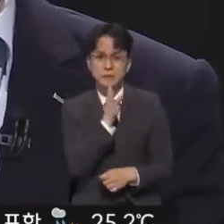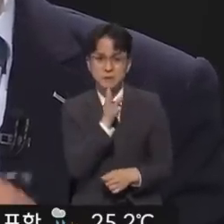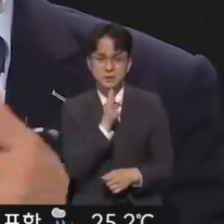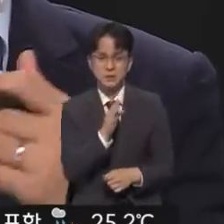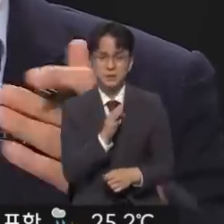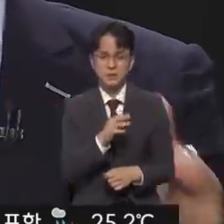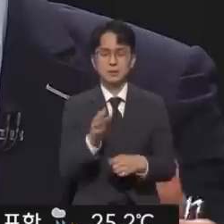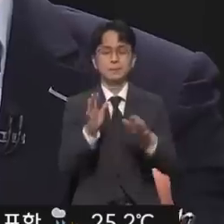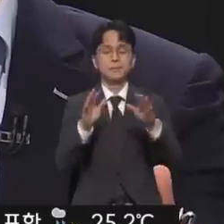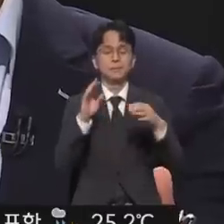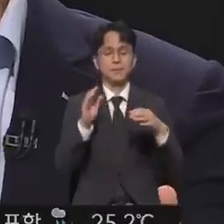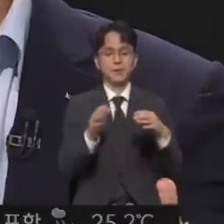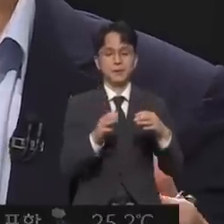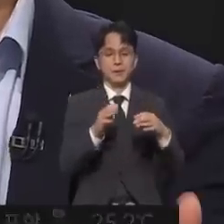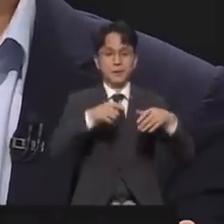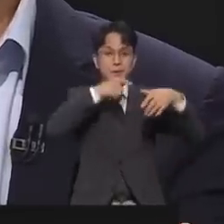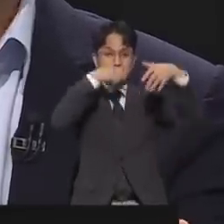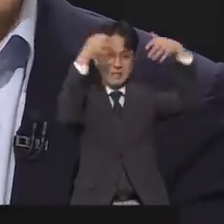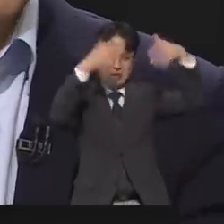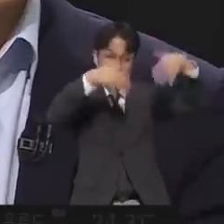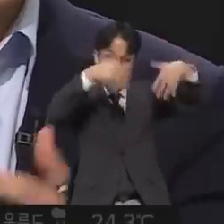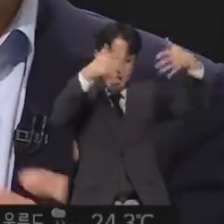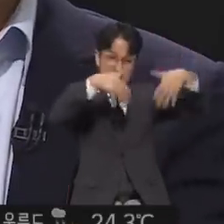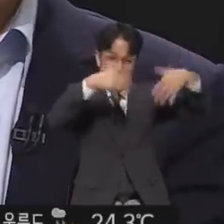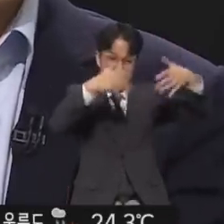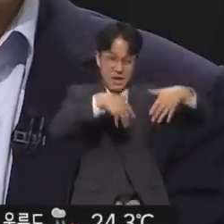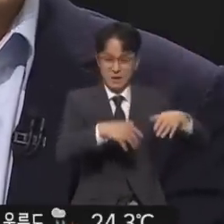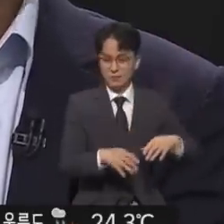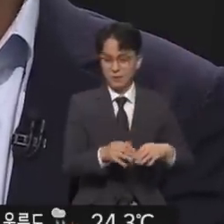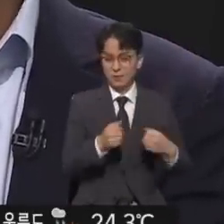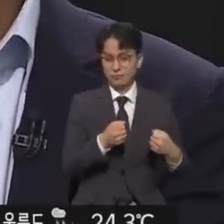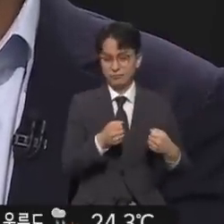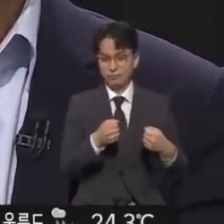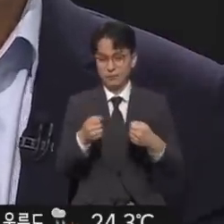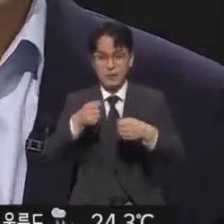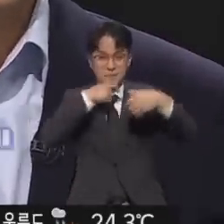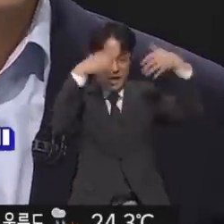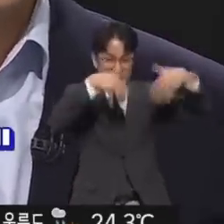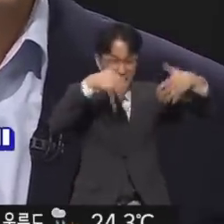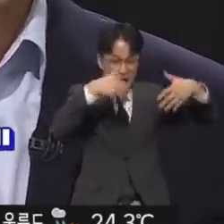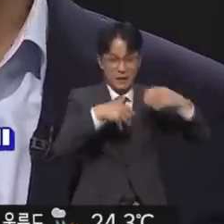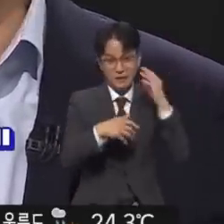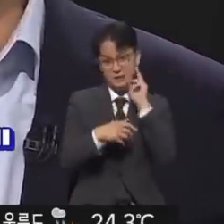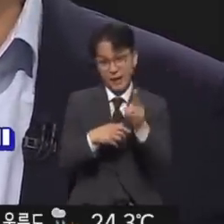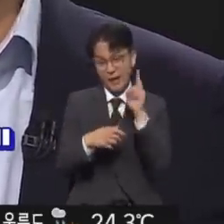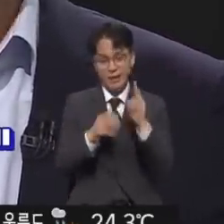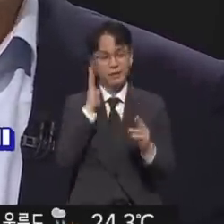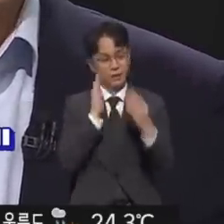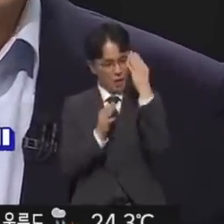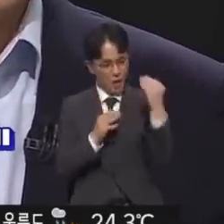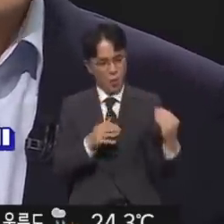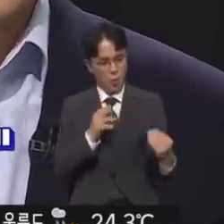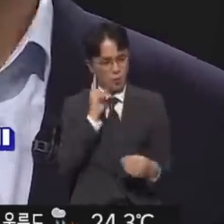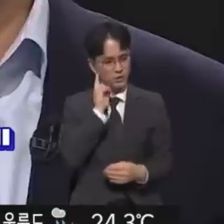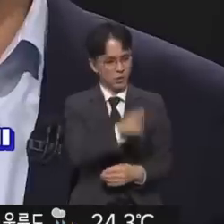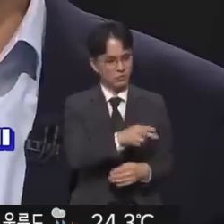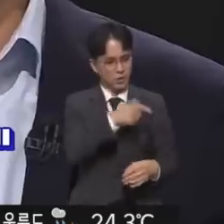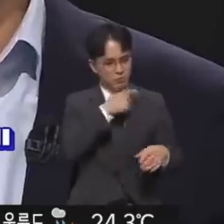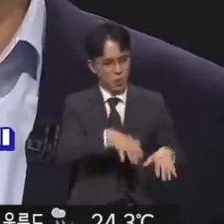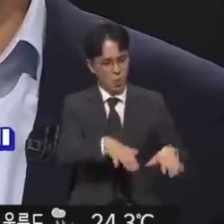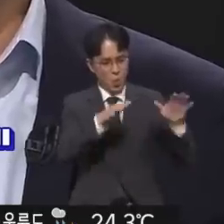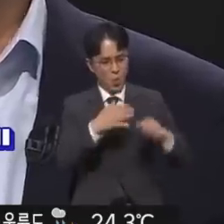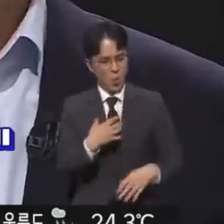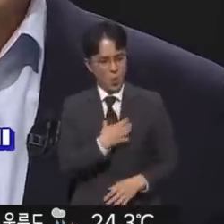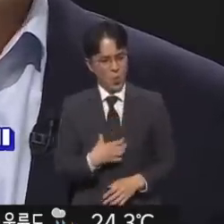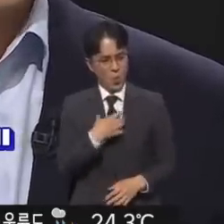터보 길어 지금 집무실로 돌아 가야 되지 않습니까 라고 얘기할 수 있어야 되는거 아닙니까 대통령이 이런 상황에 처음 맞닥뜨려 서 어찌할 바를 모르고